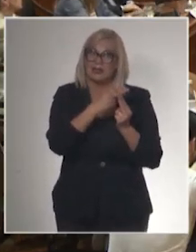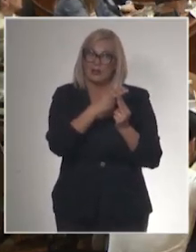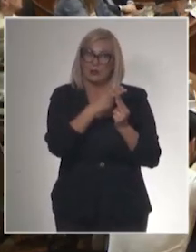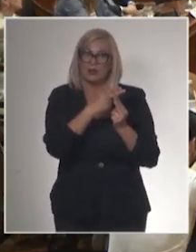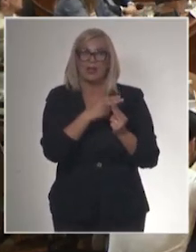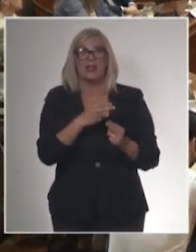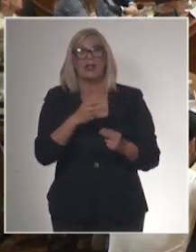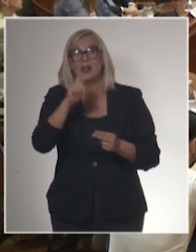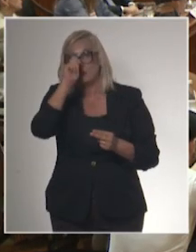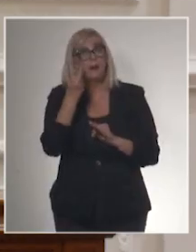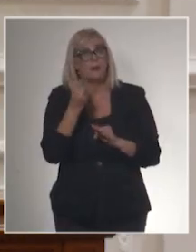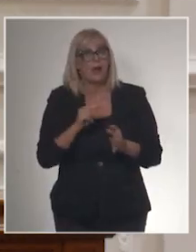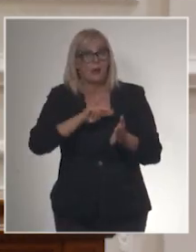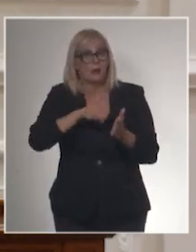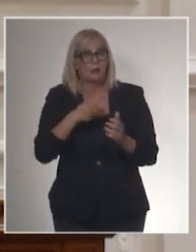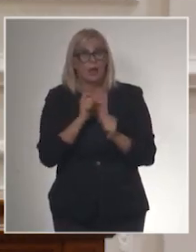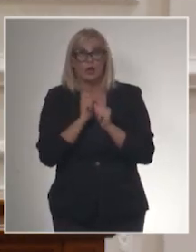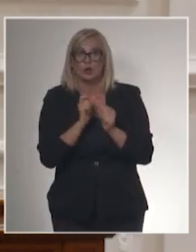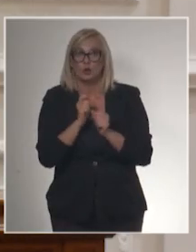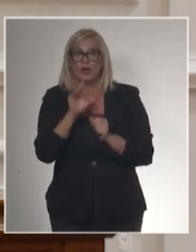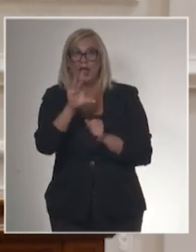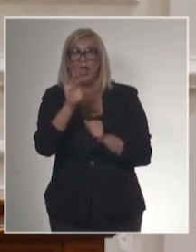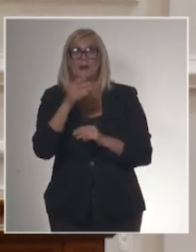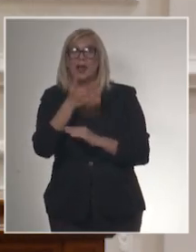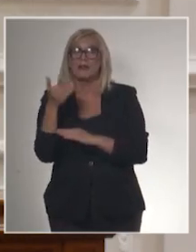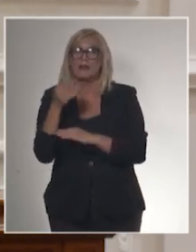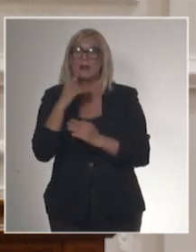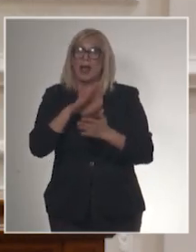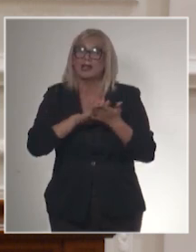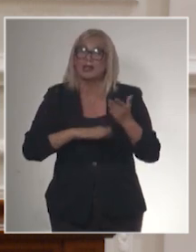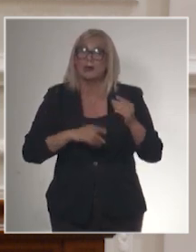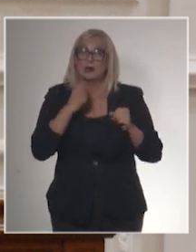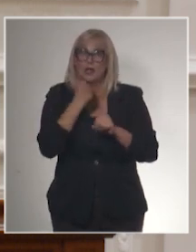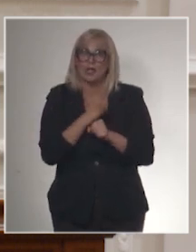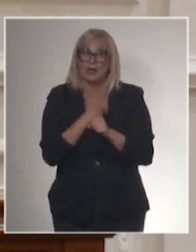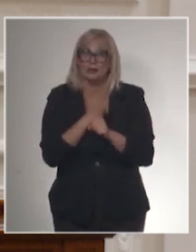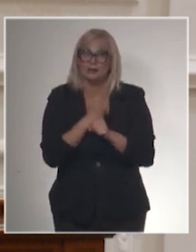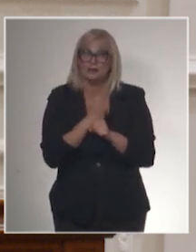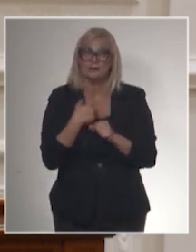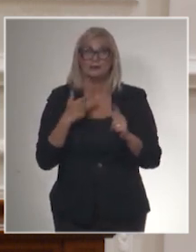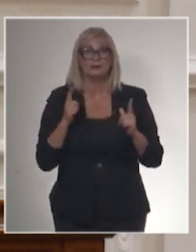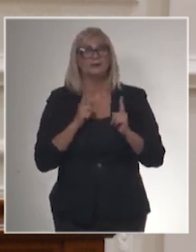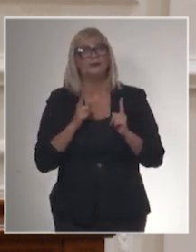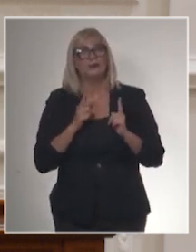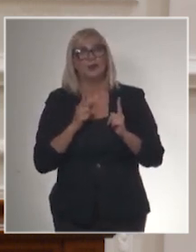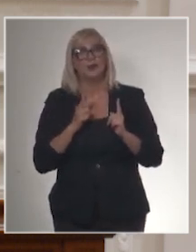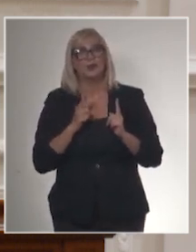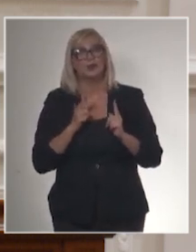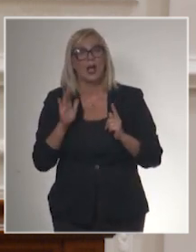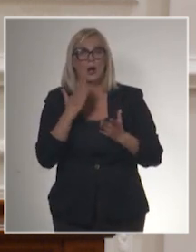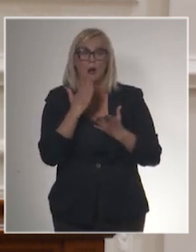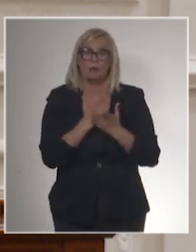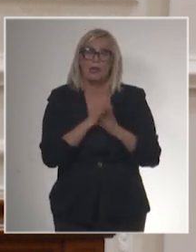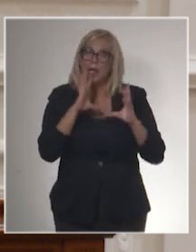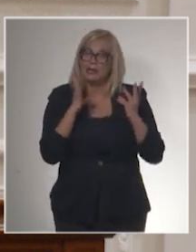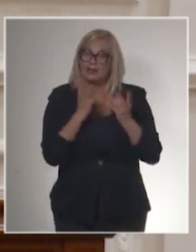Скопје-Блаце со години бил символ на неисполнети ветувања и дека речиси секоја влада го ветувала. И очекувам, ако биде